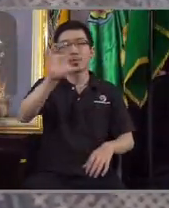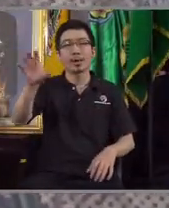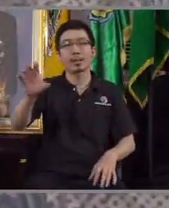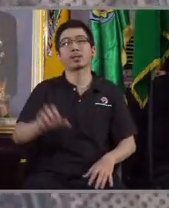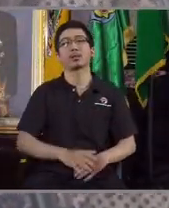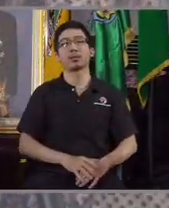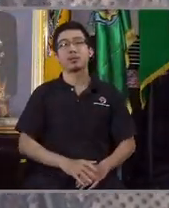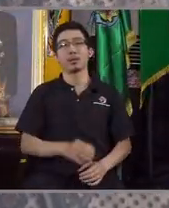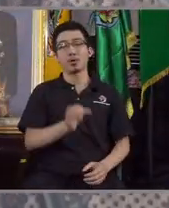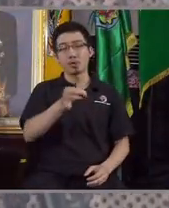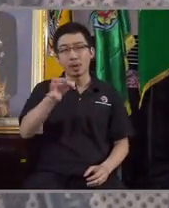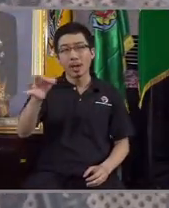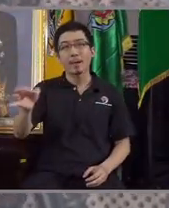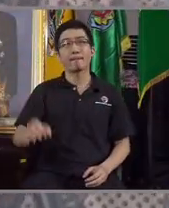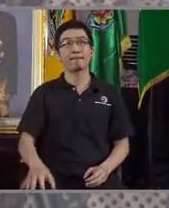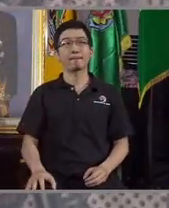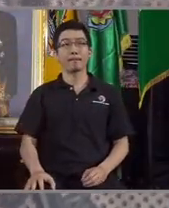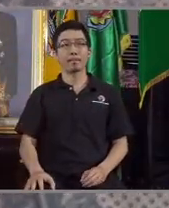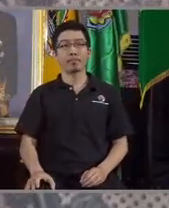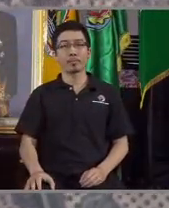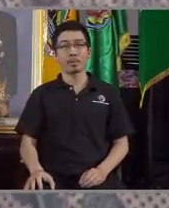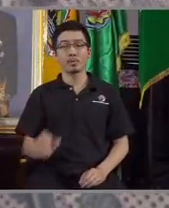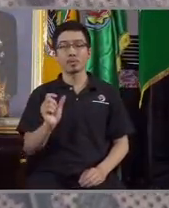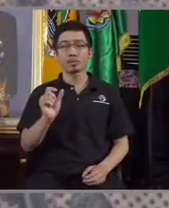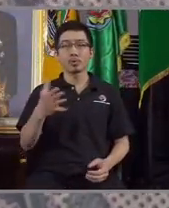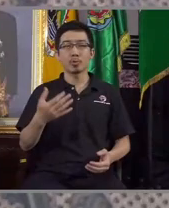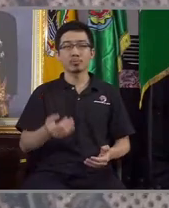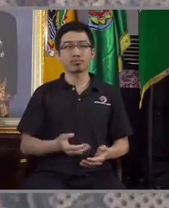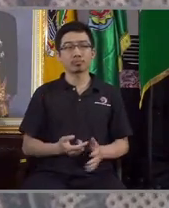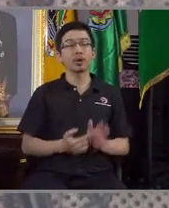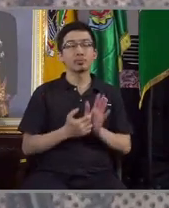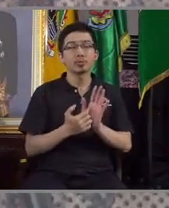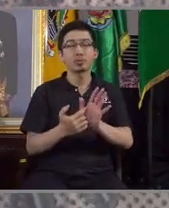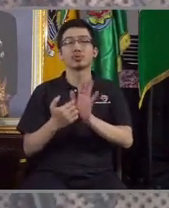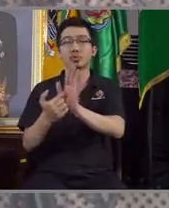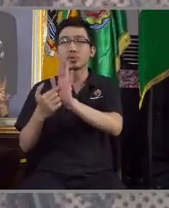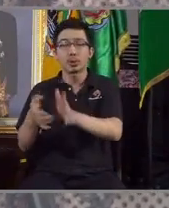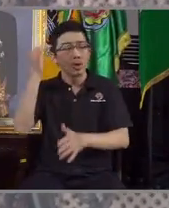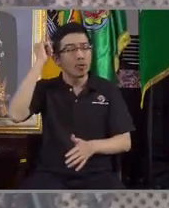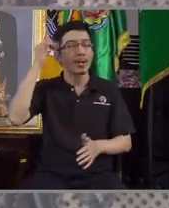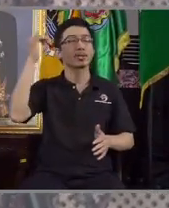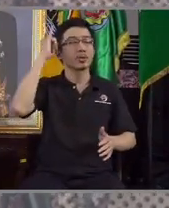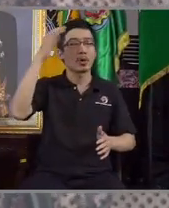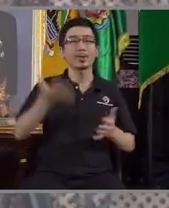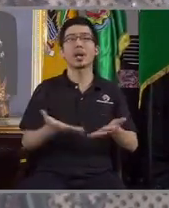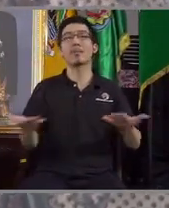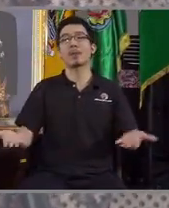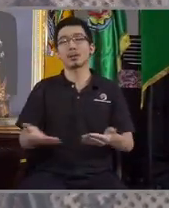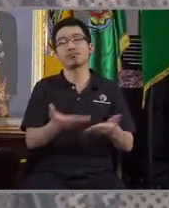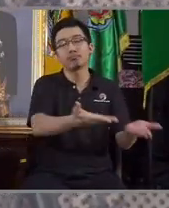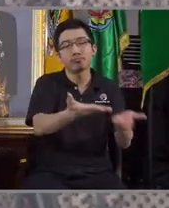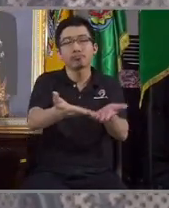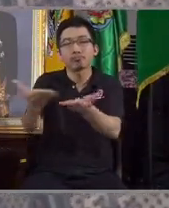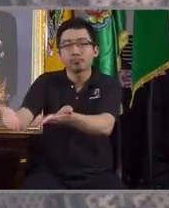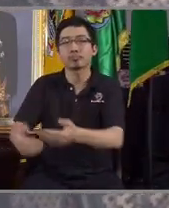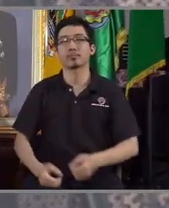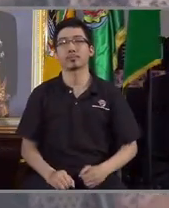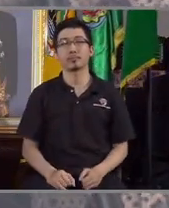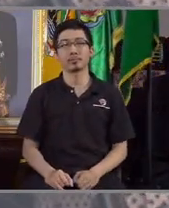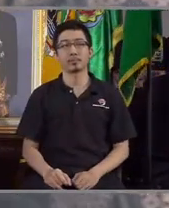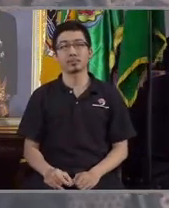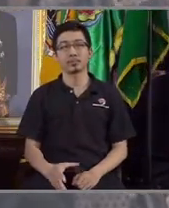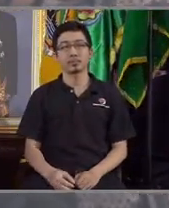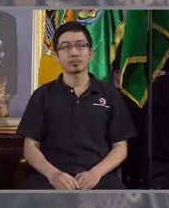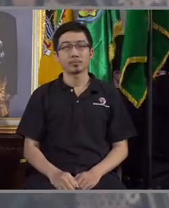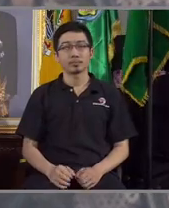kota begitu, untuk bisa memaparkan fokus pada inovasi yang sudah dilakukan terkait dengan penguatan SDM,